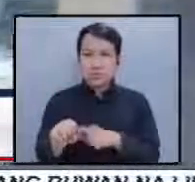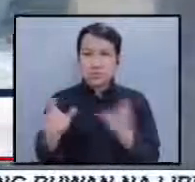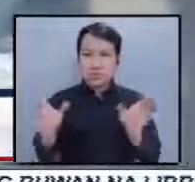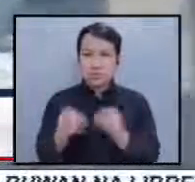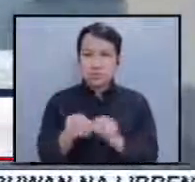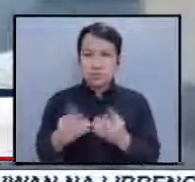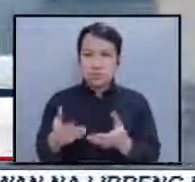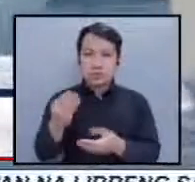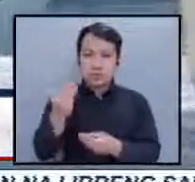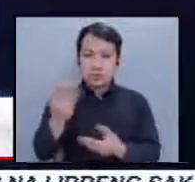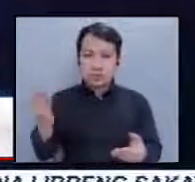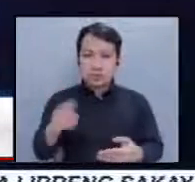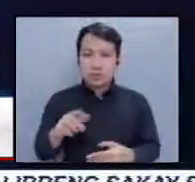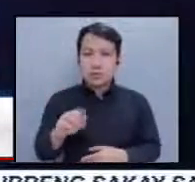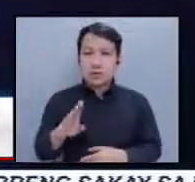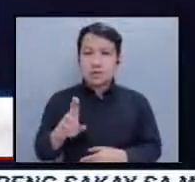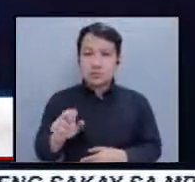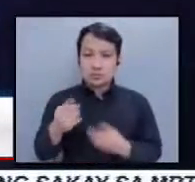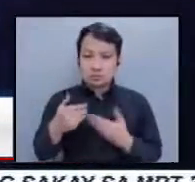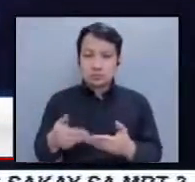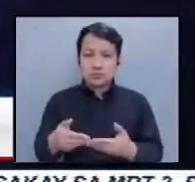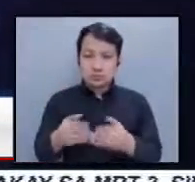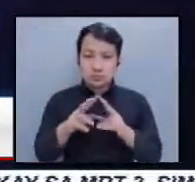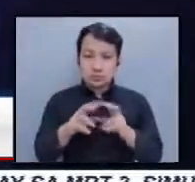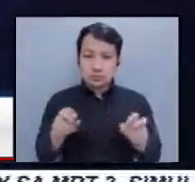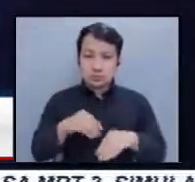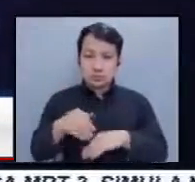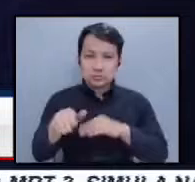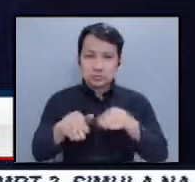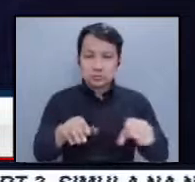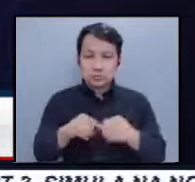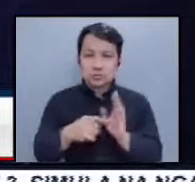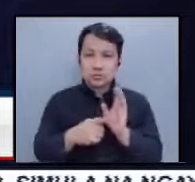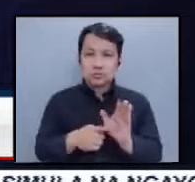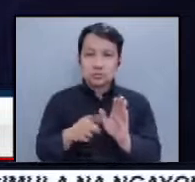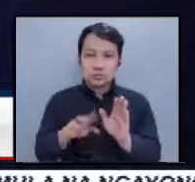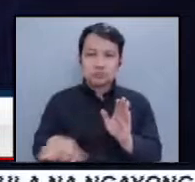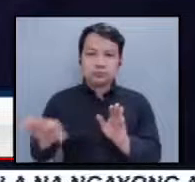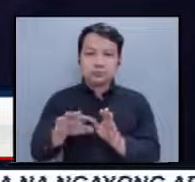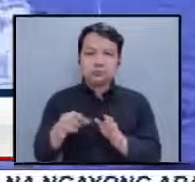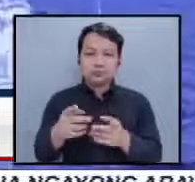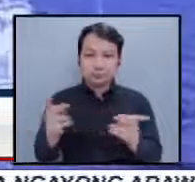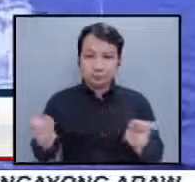ni Abu na patuloy ang kanilang pagde-deploy ng mga assets sa mga teritoryo ng